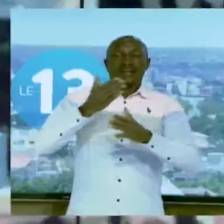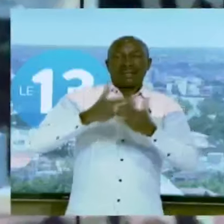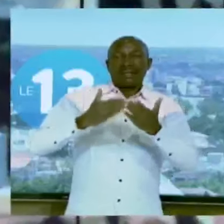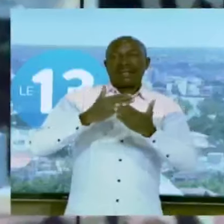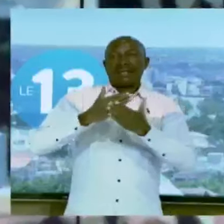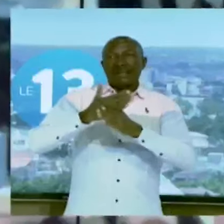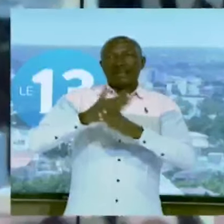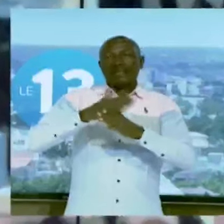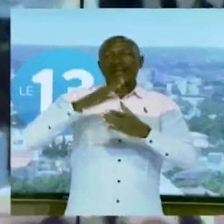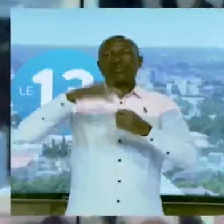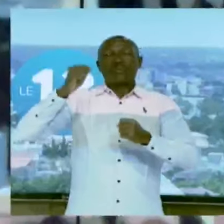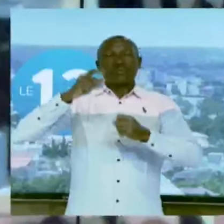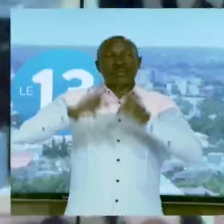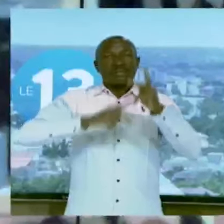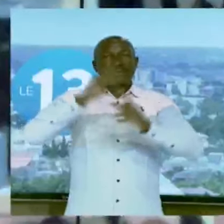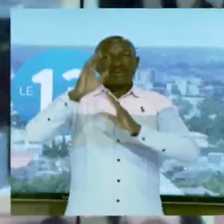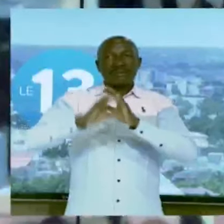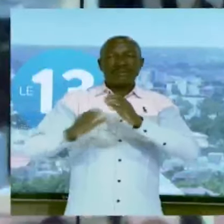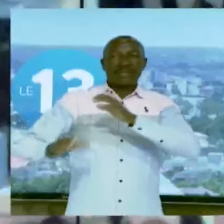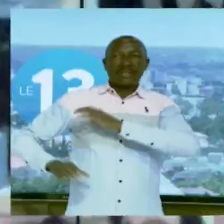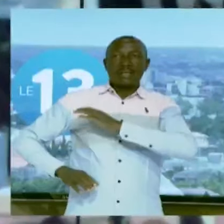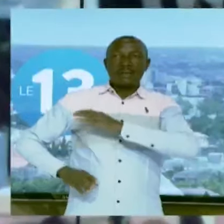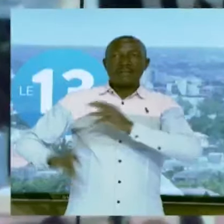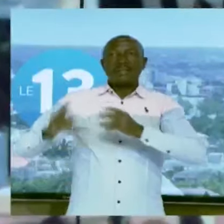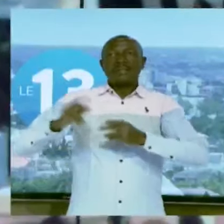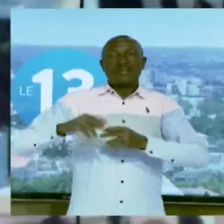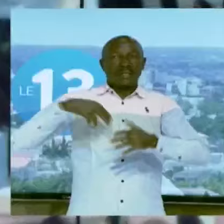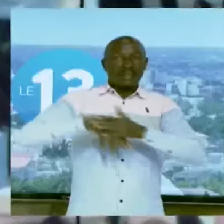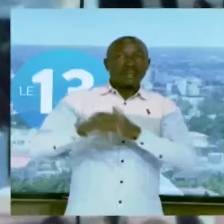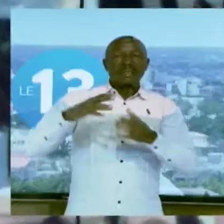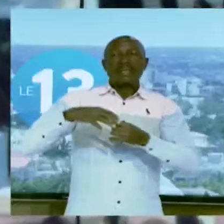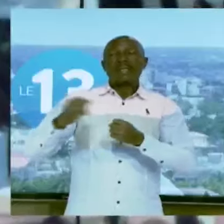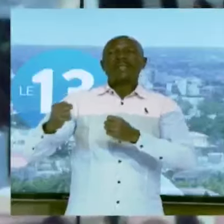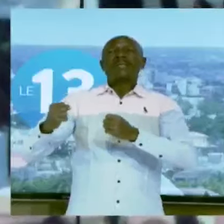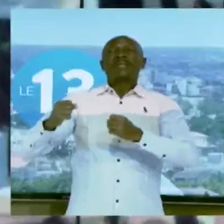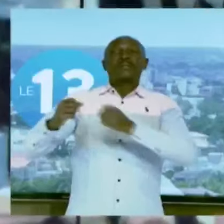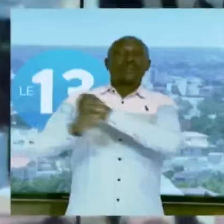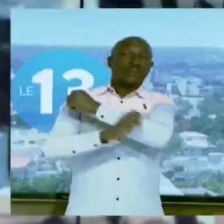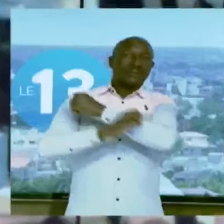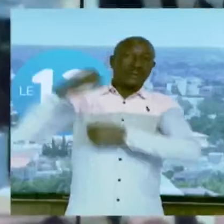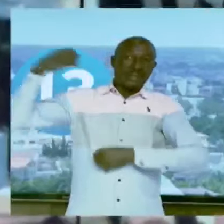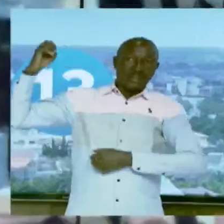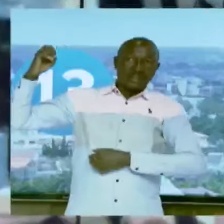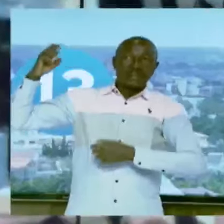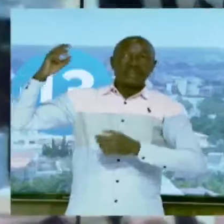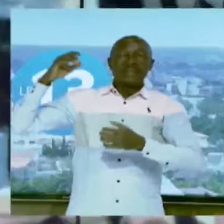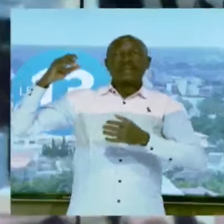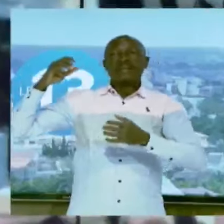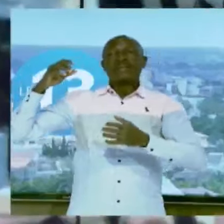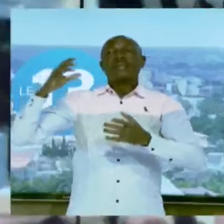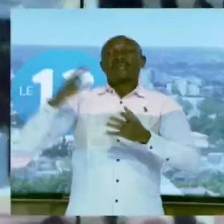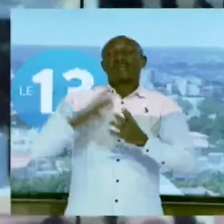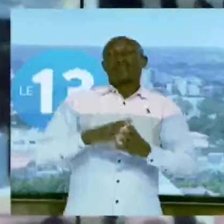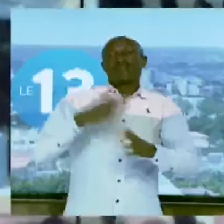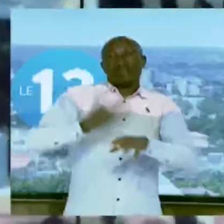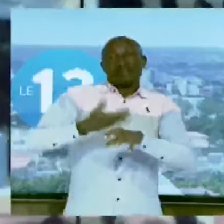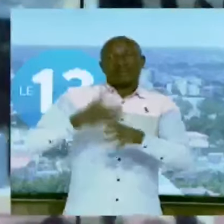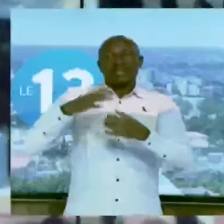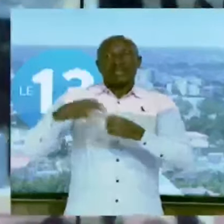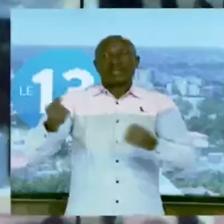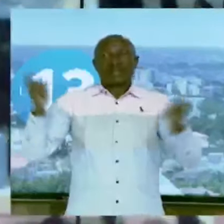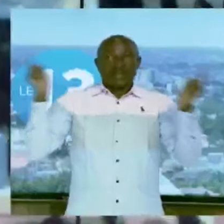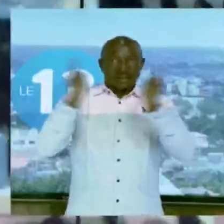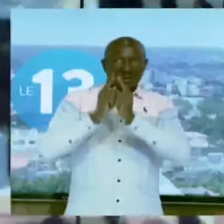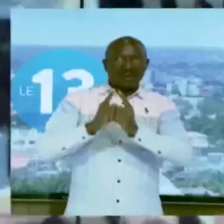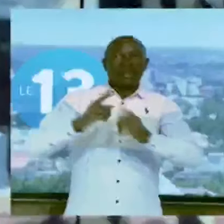forces de sécurité intérieure de la région de l'Est, difficulté de coopération en contexte de terrorisme au Burkina. C'est le thème de la